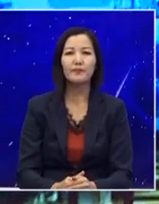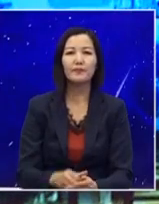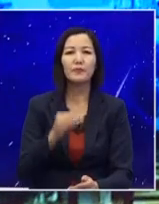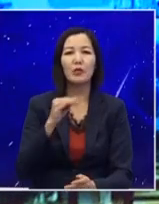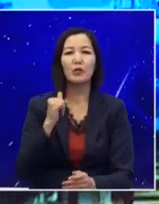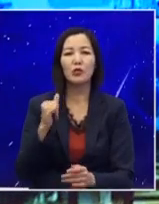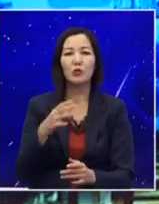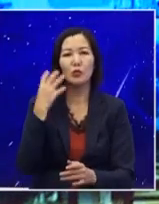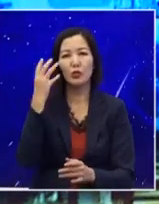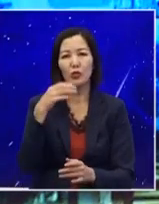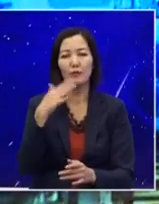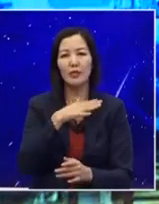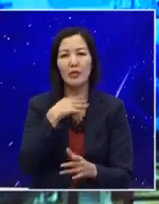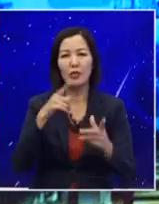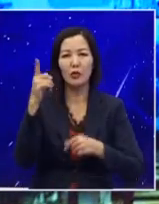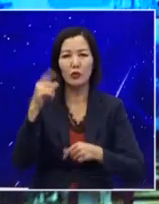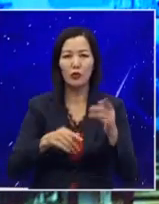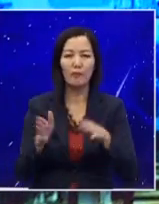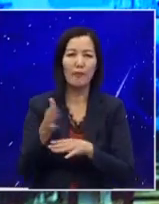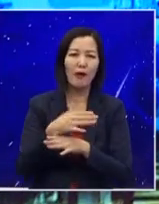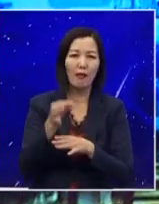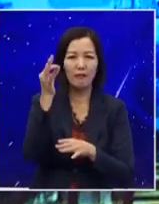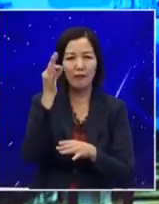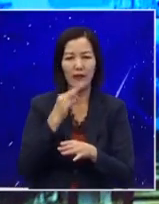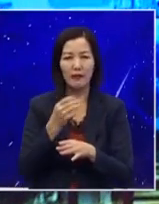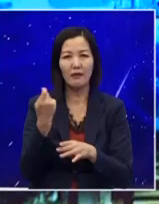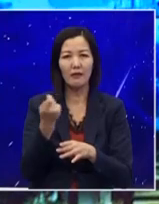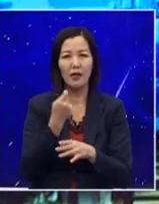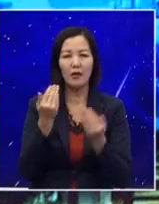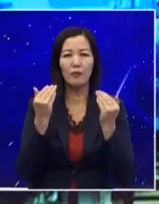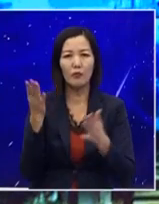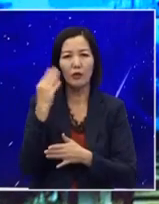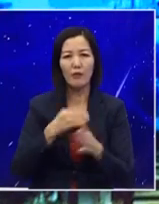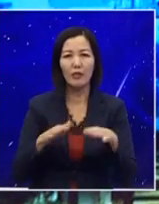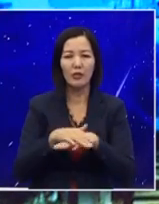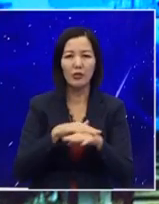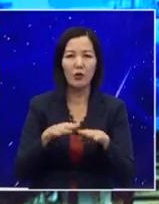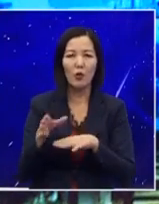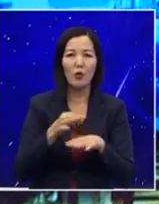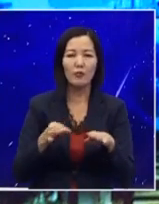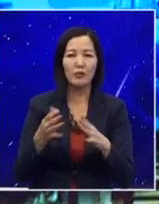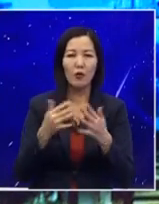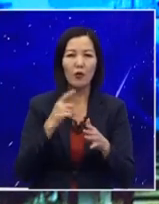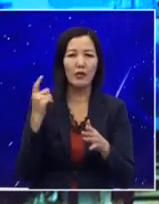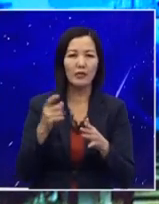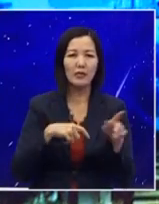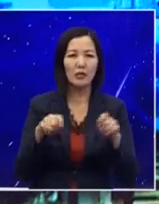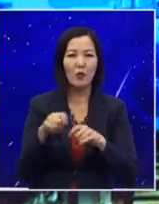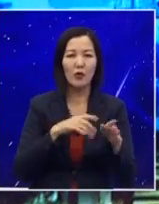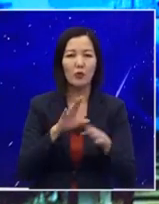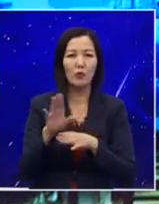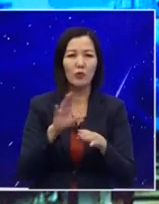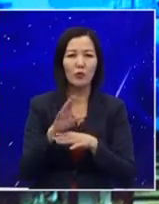Жетісудың жемісі етпен сүт, балықпен бал және дәнді дақылы. Бүгін Алматыдағы жәрмеңкеге облысымыздың ауыл шаруашылық тауар